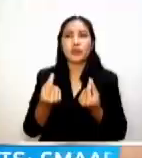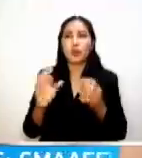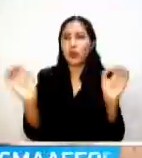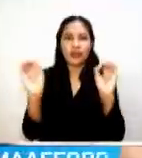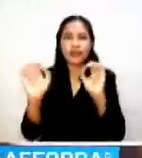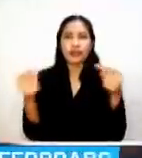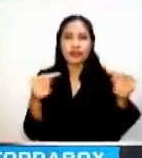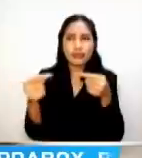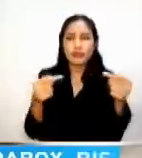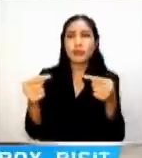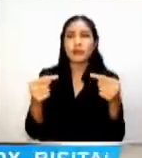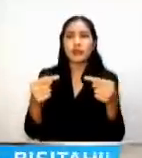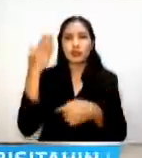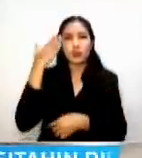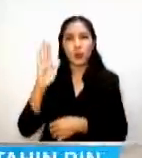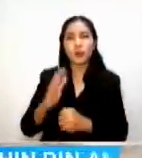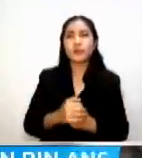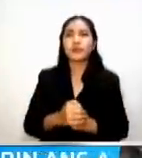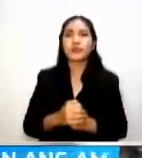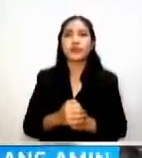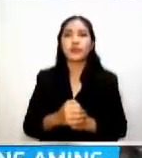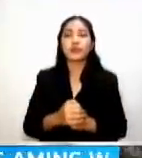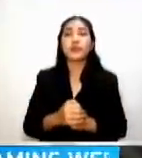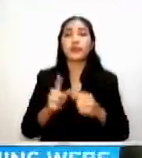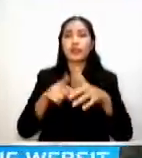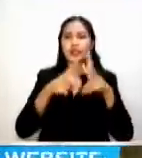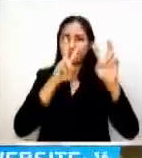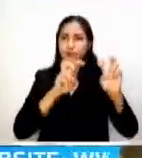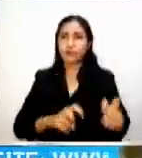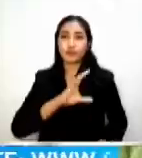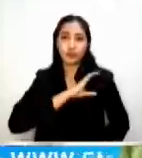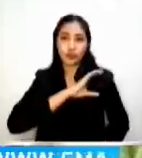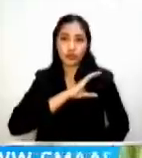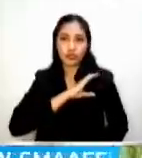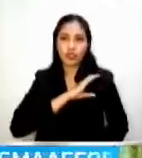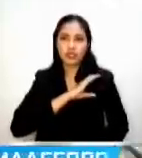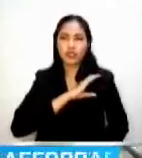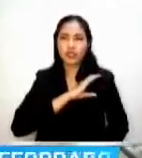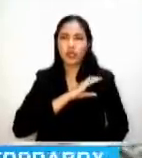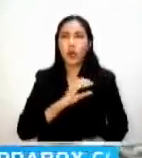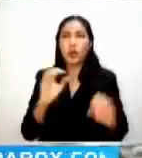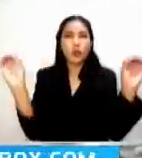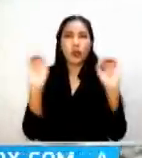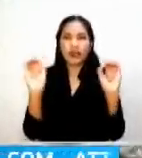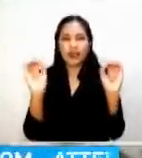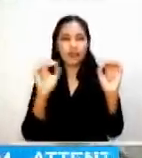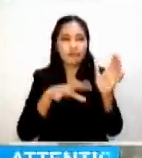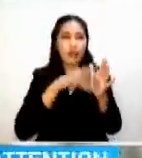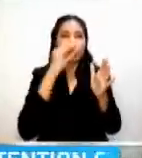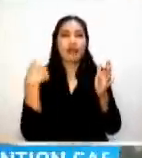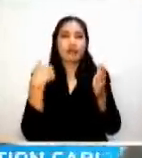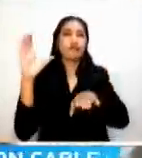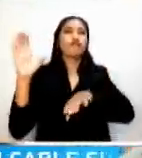ko maikatang. Sa inisyal na investigasyon ng Police Station 8, walang senyales na forced entry sa bahay. Wala man ni Gurura Birigid eh. Kaya ang